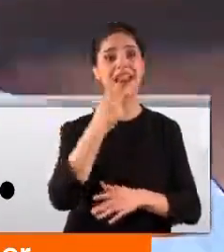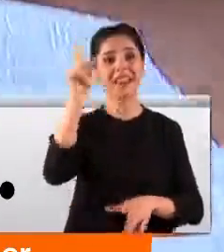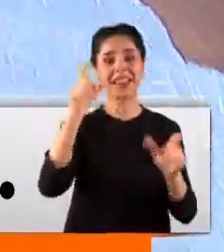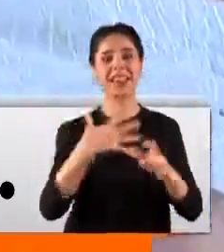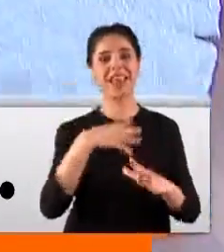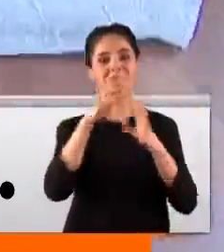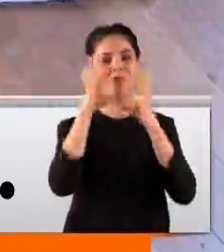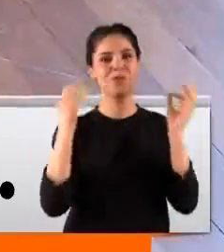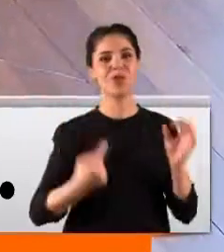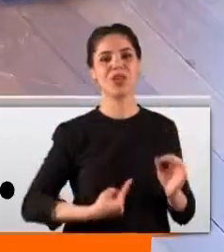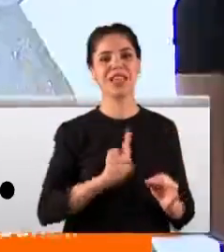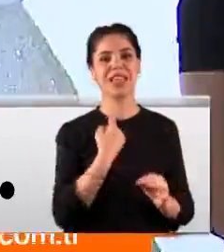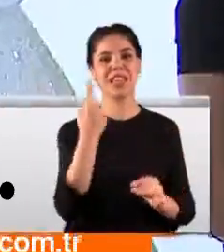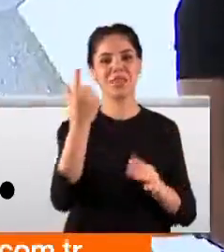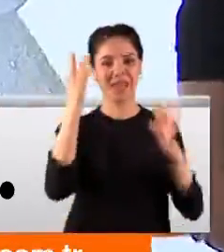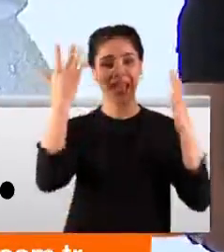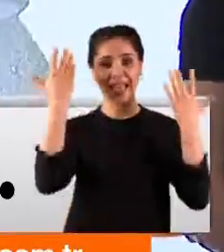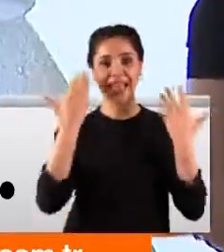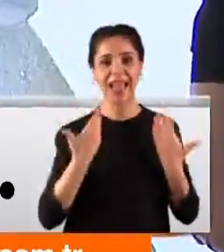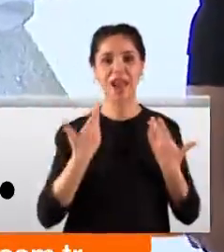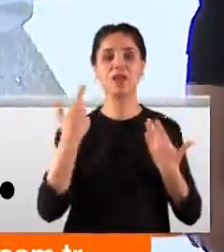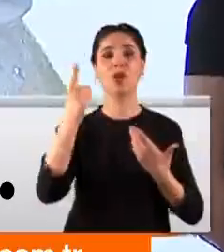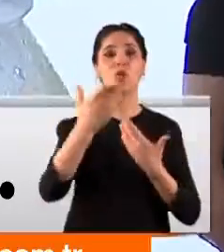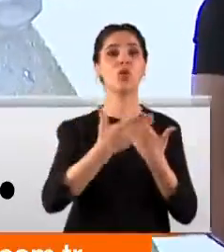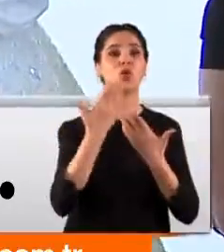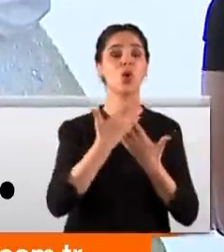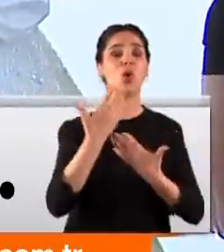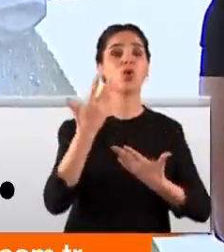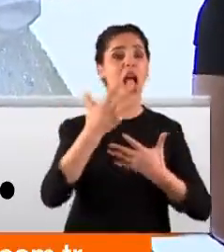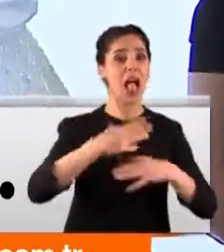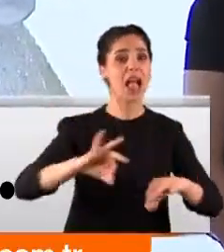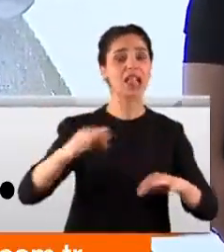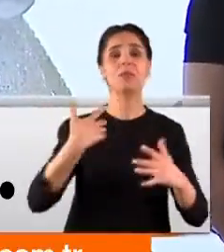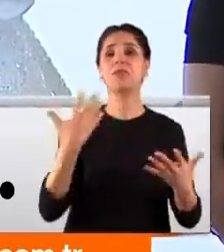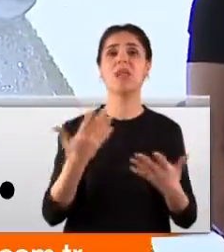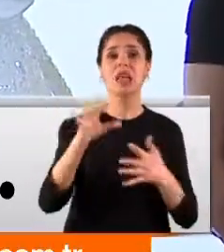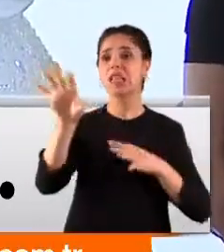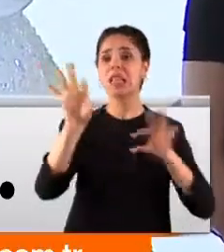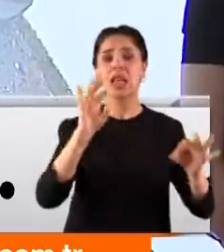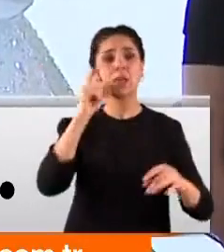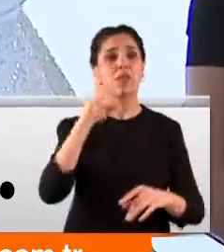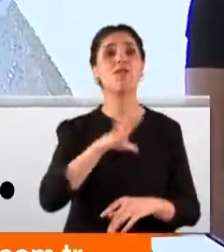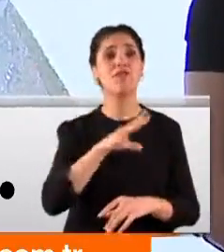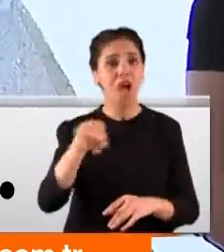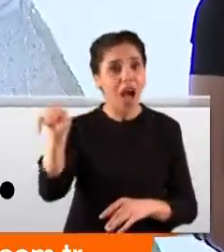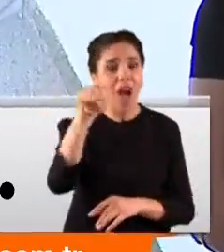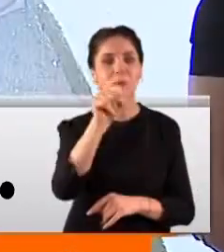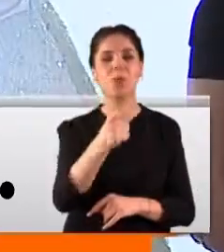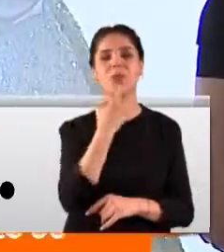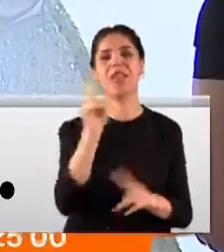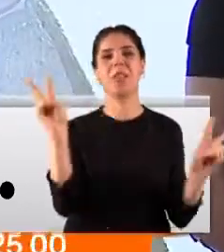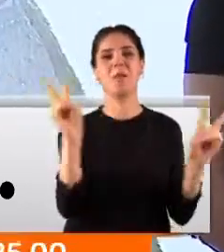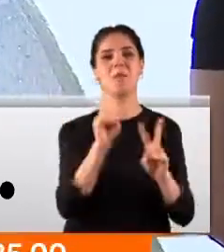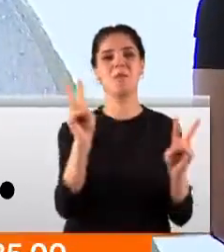çok mutlu hissedeceği bir gelinlik. Düğün telaşında olup da acaba nasıl bir gelinlik tercih etsem diyorsanız bu yılın